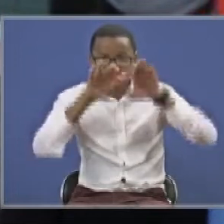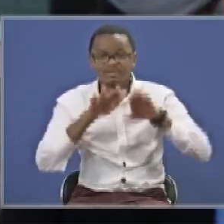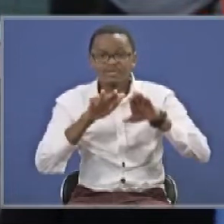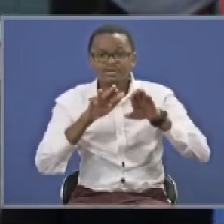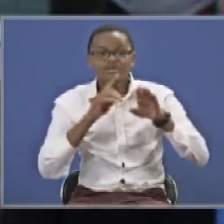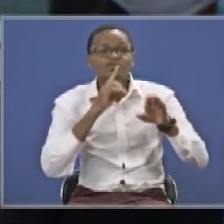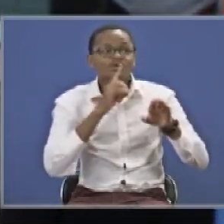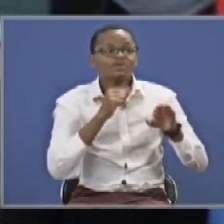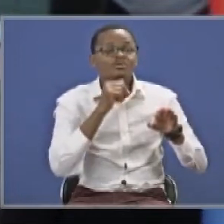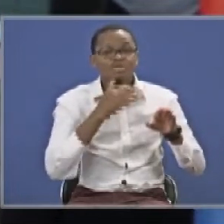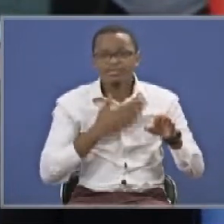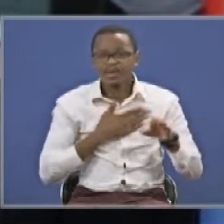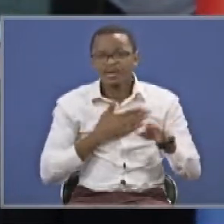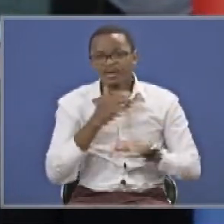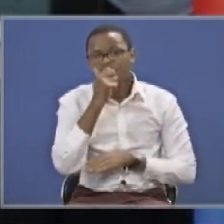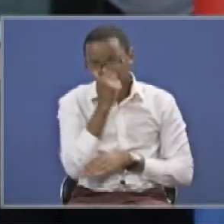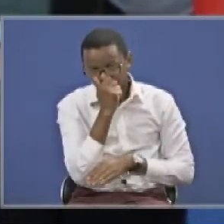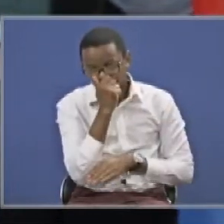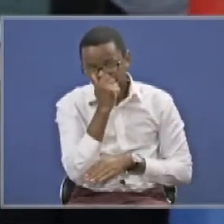So it's not my wish